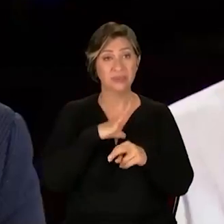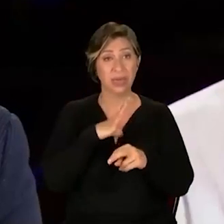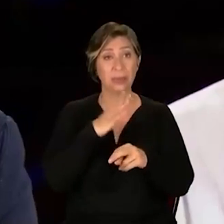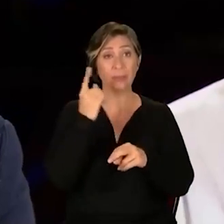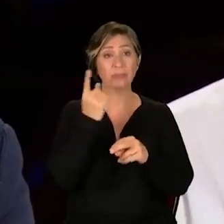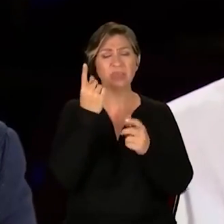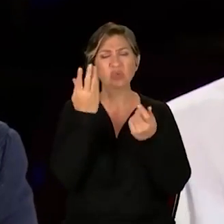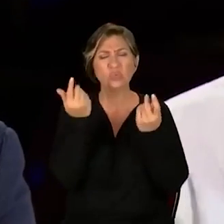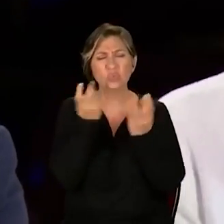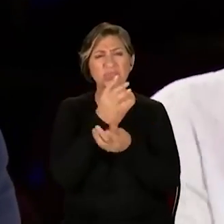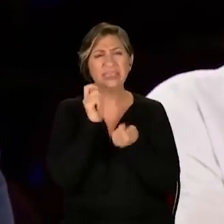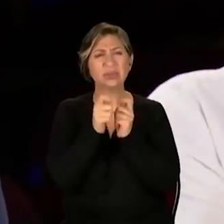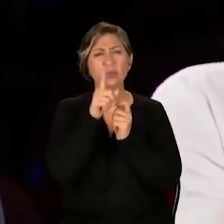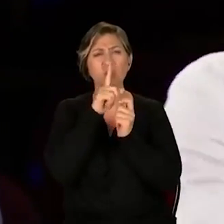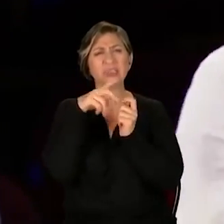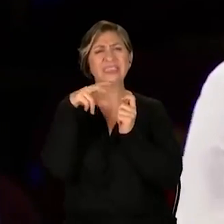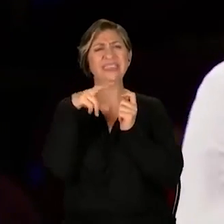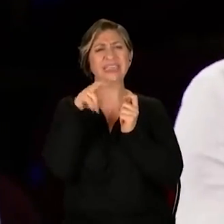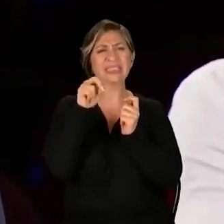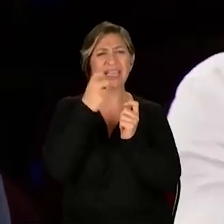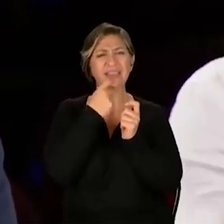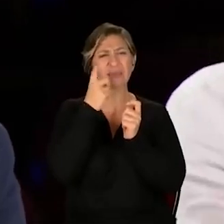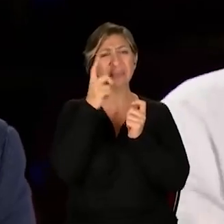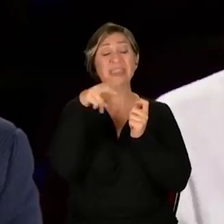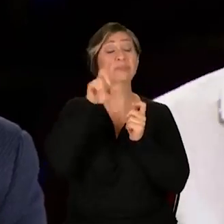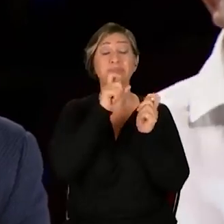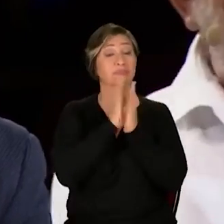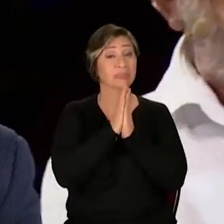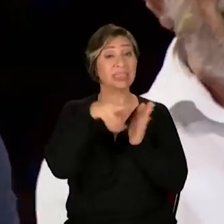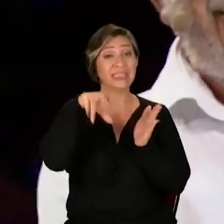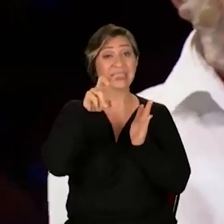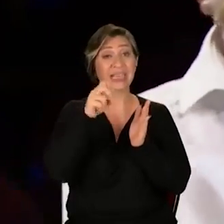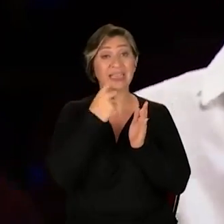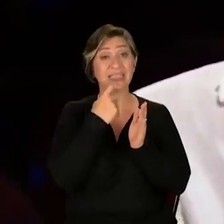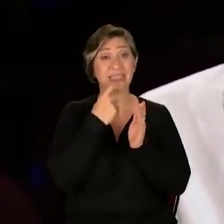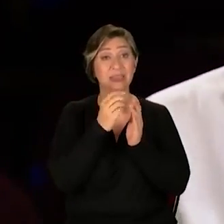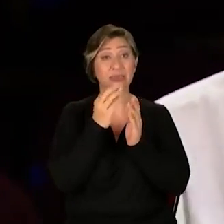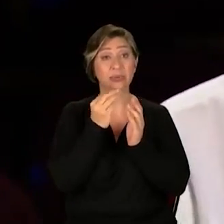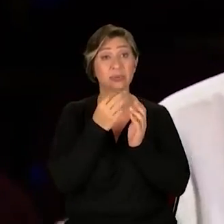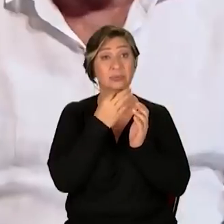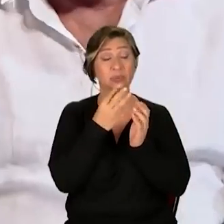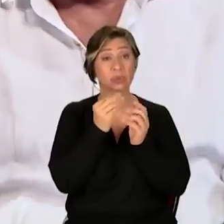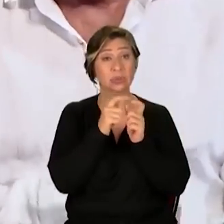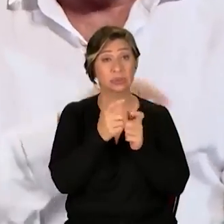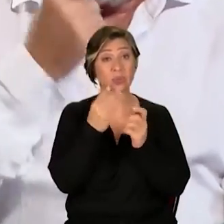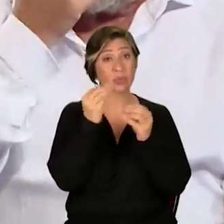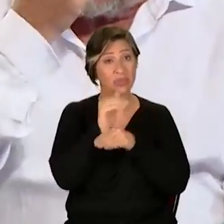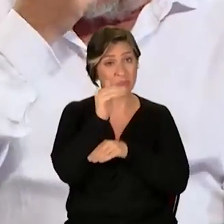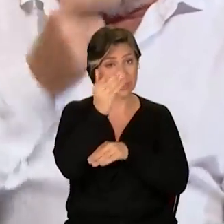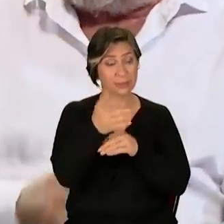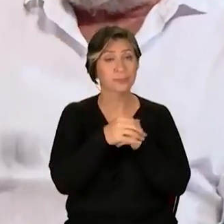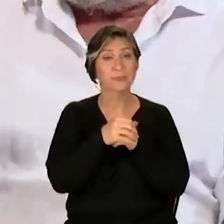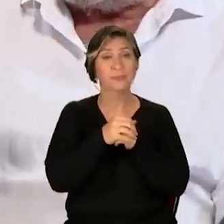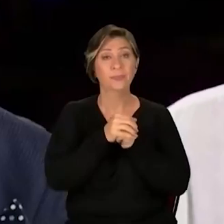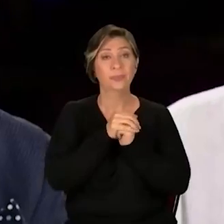Bir sürü değişken bakılmış. 80 yıllık falan bir araştırma değil mi yani? 80 yıl bakmışlar. Pardon, teşekkür ederim. Çok yaşayın hocam.